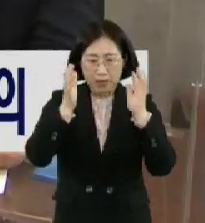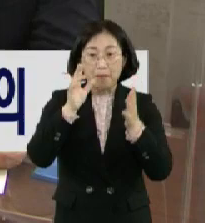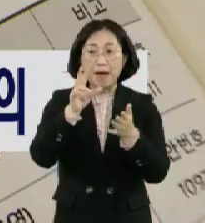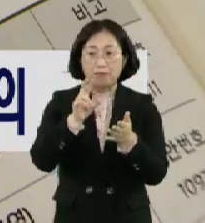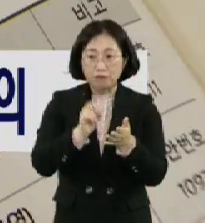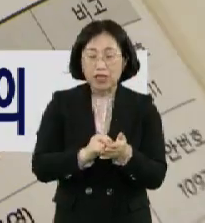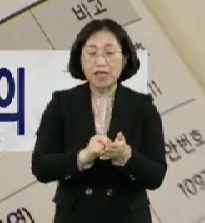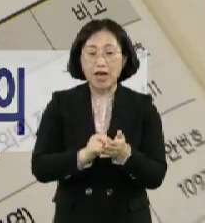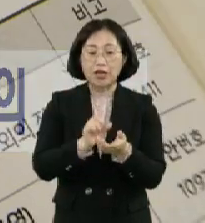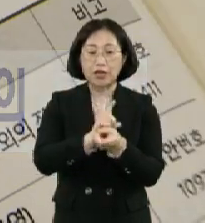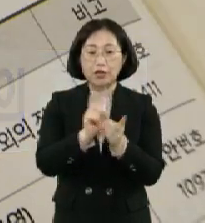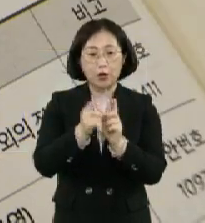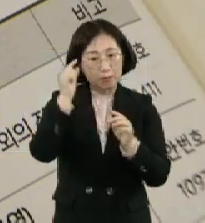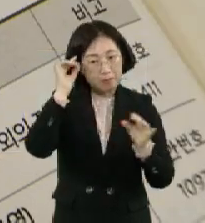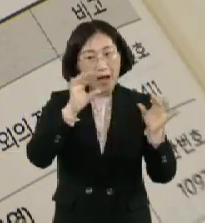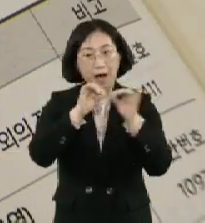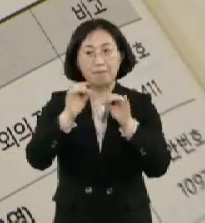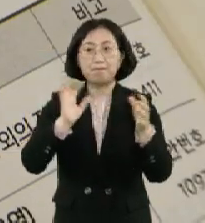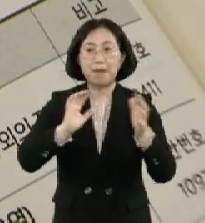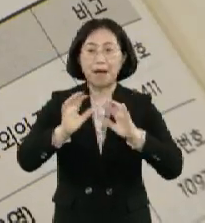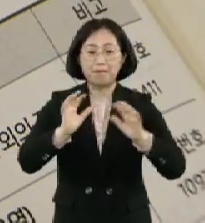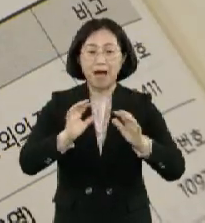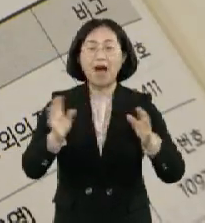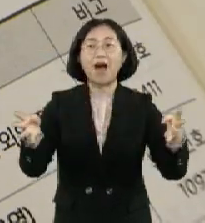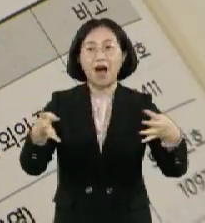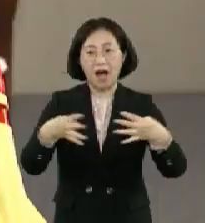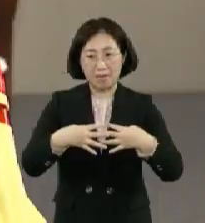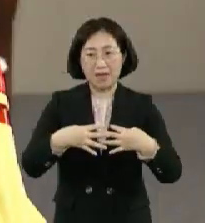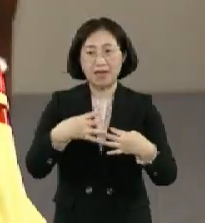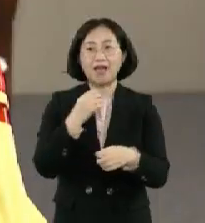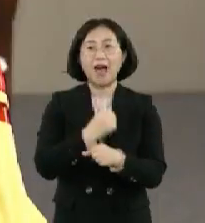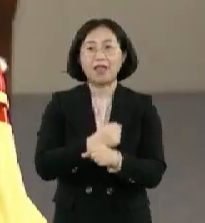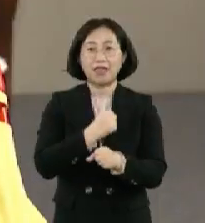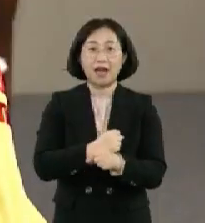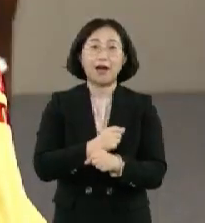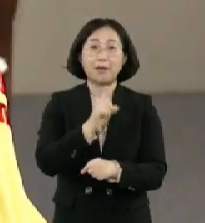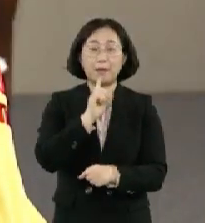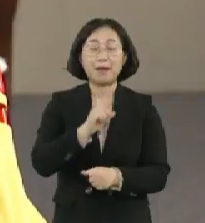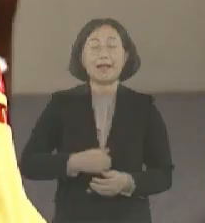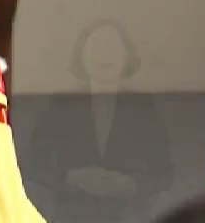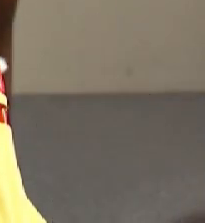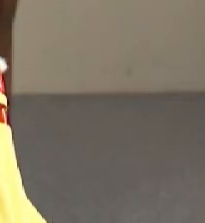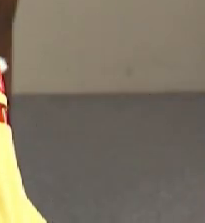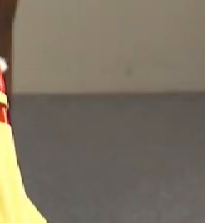처리 문제를 공론화 의장으로 끌어내 갈등을 조정 한 사례라고 자평 했읍니다